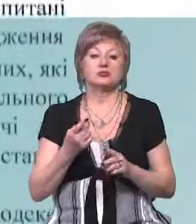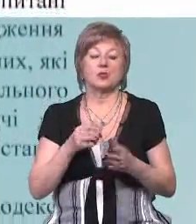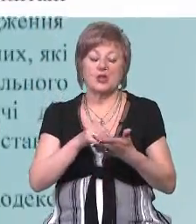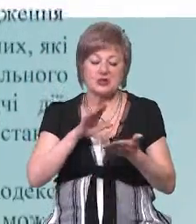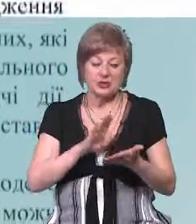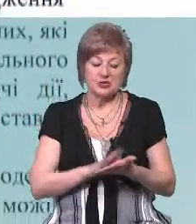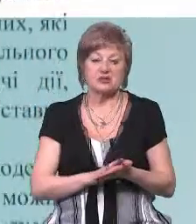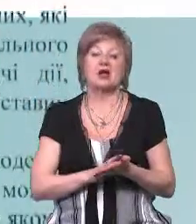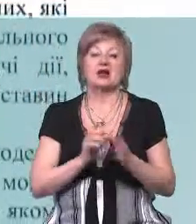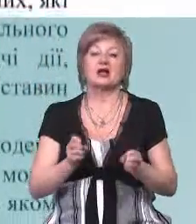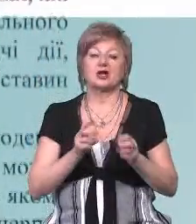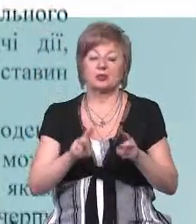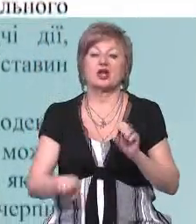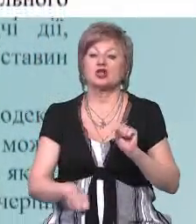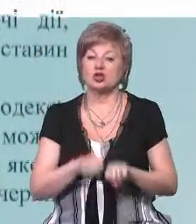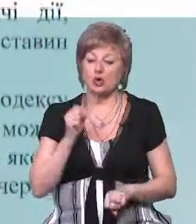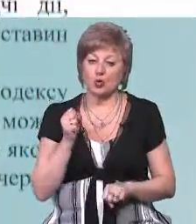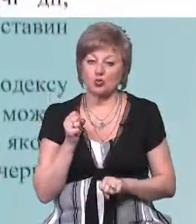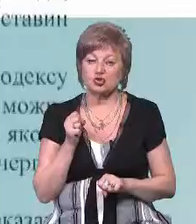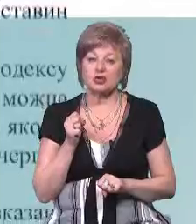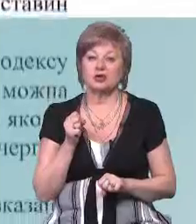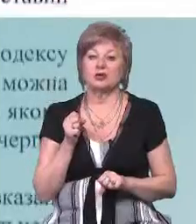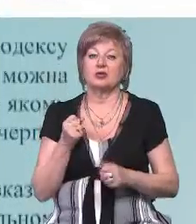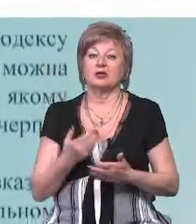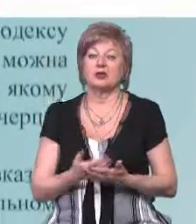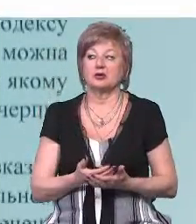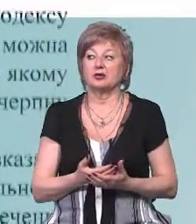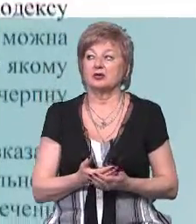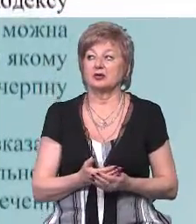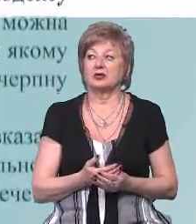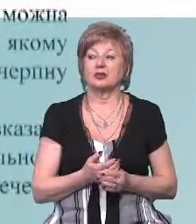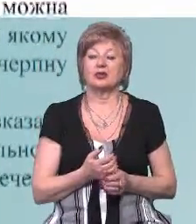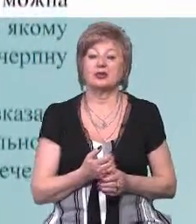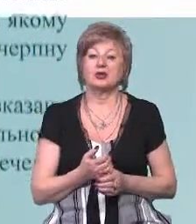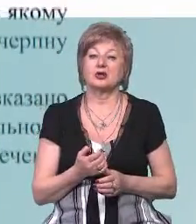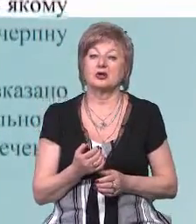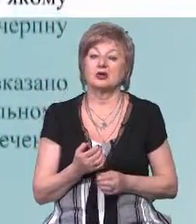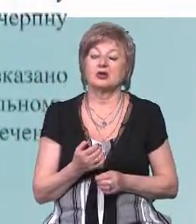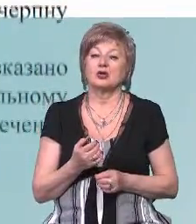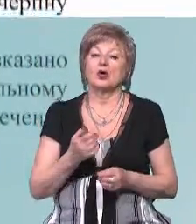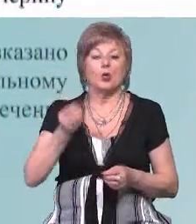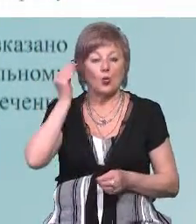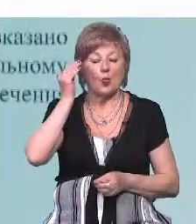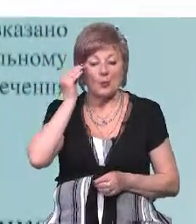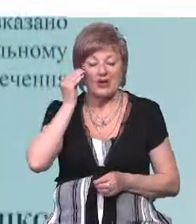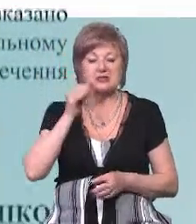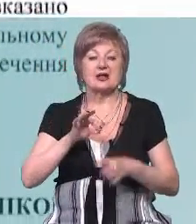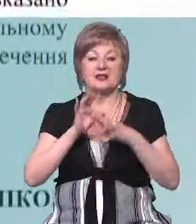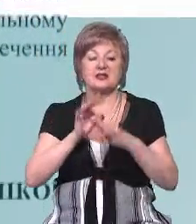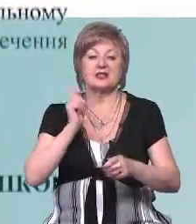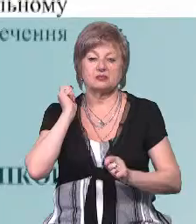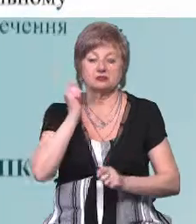реєстру кримінальних правопорушень з правовою кваліфікацією за частиною 1 статті 125 Кримінального кодексу України, умисне легке